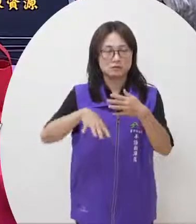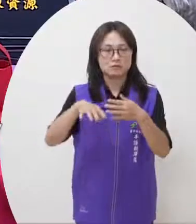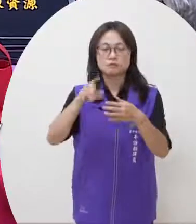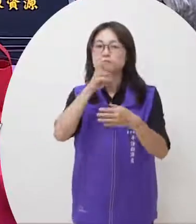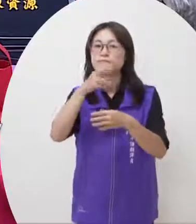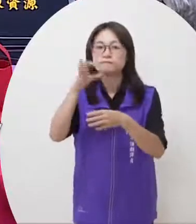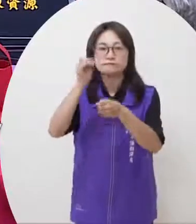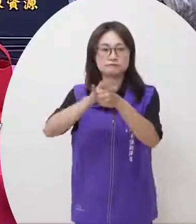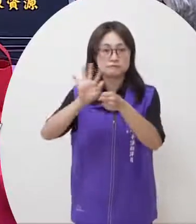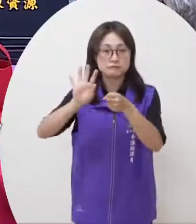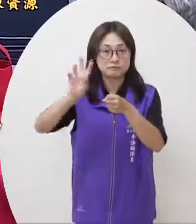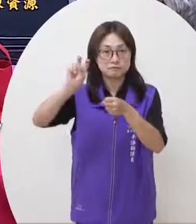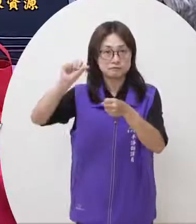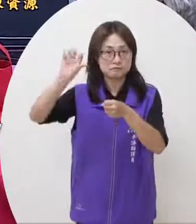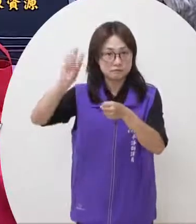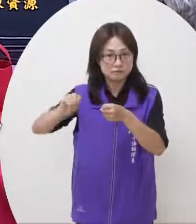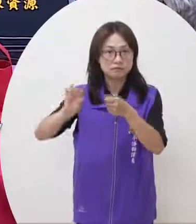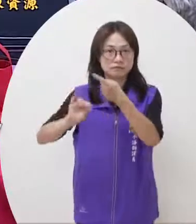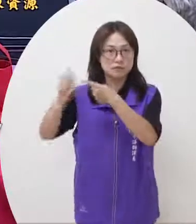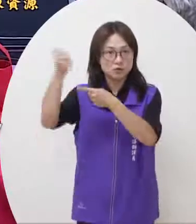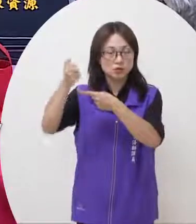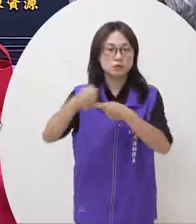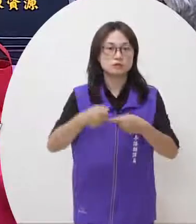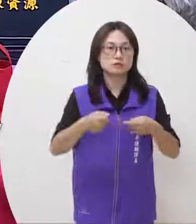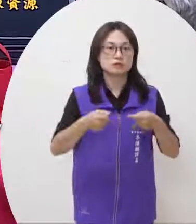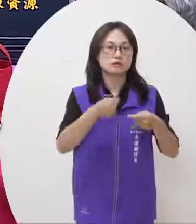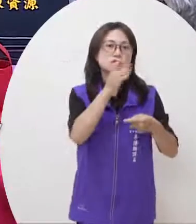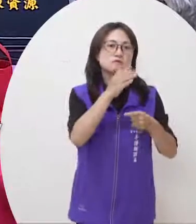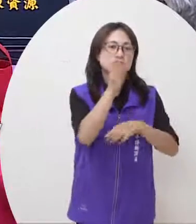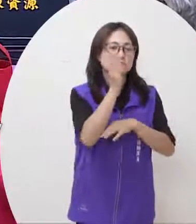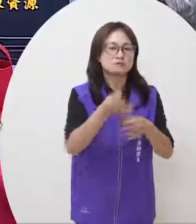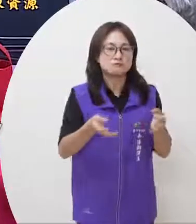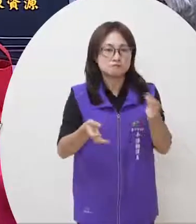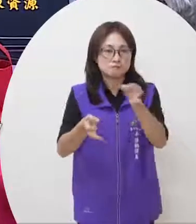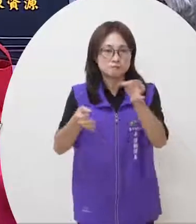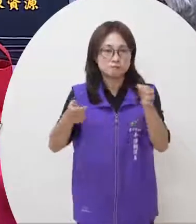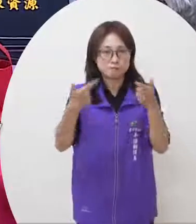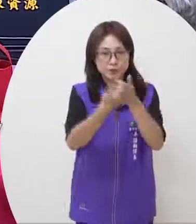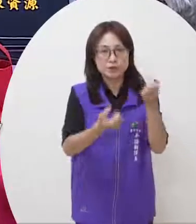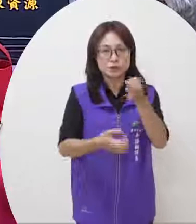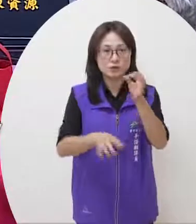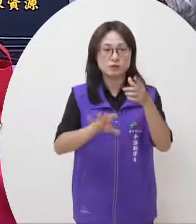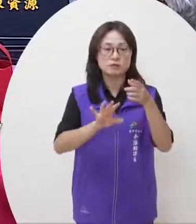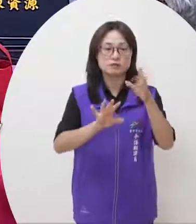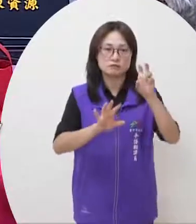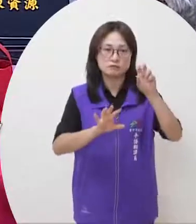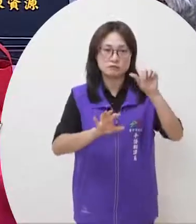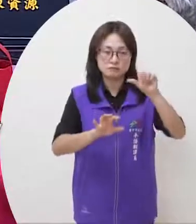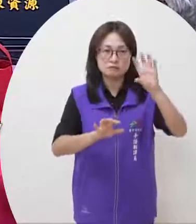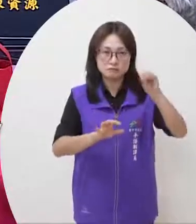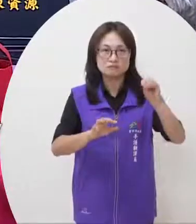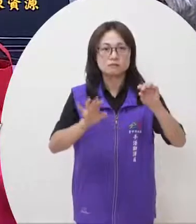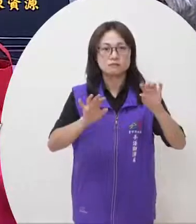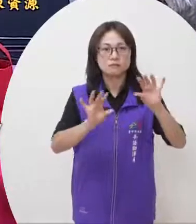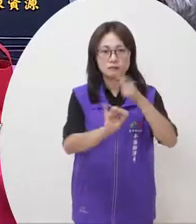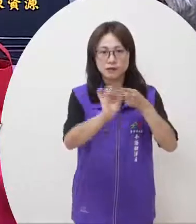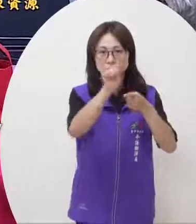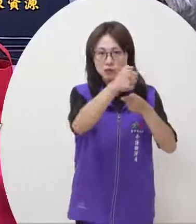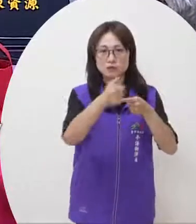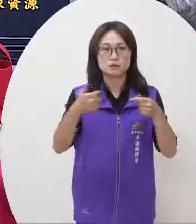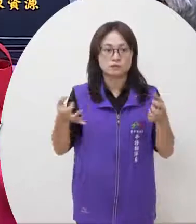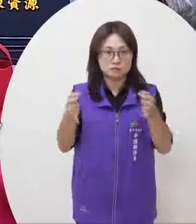例50%，本府配合款75万元，比例50%，已编列109年度预